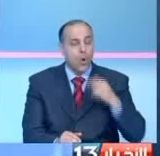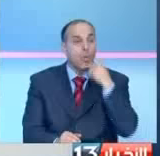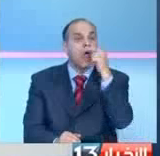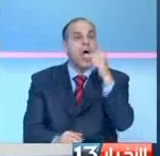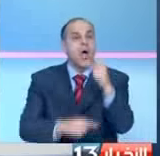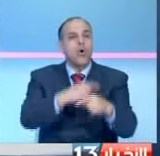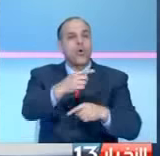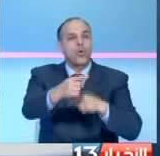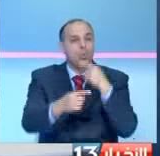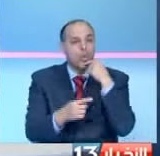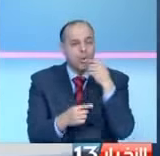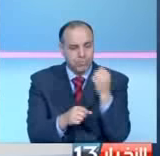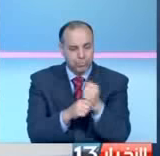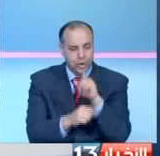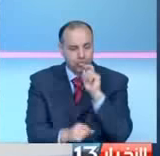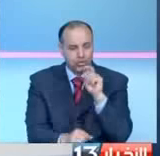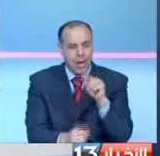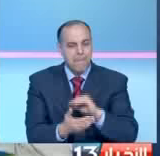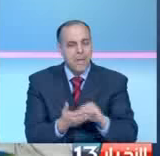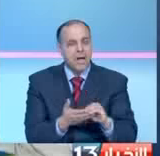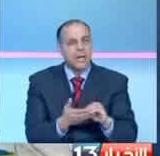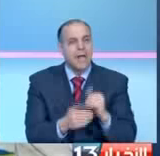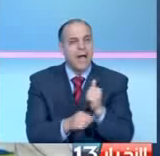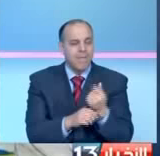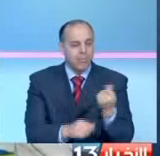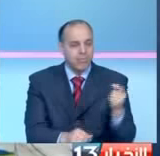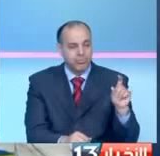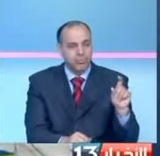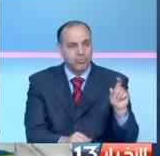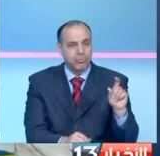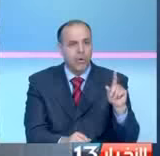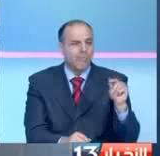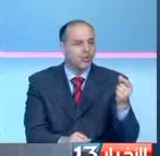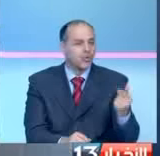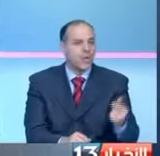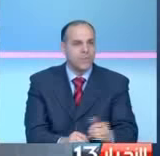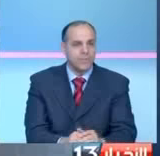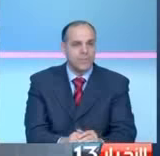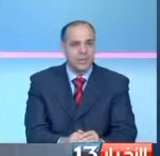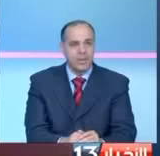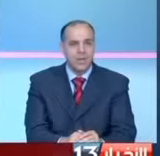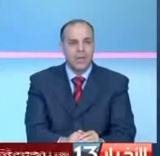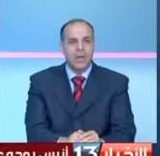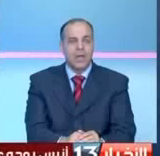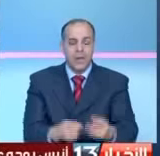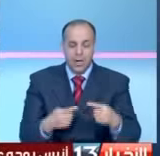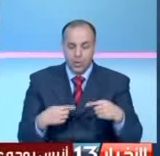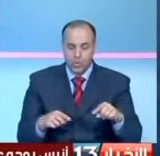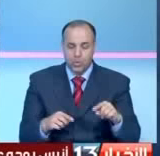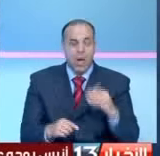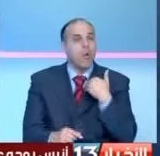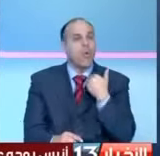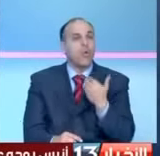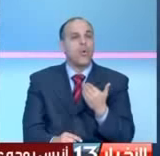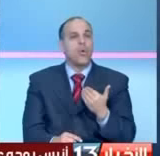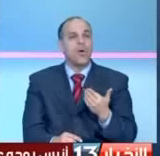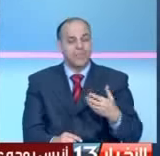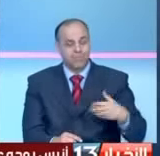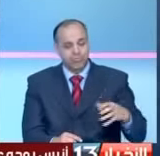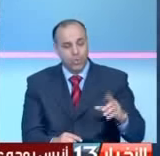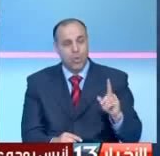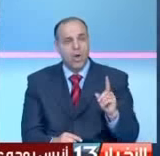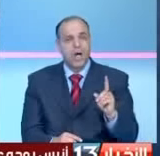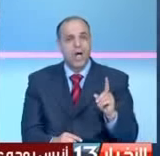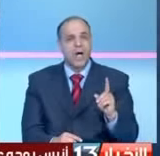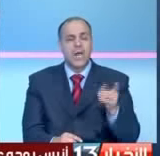خطوة تحسب للمكتب الجامعي في ظل العجز المالي ونقص الموارد. بالنسبة لنا احنا سيل ورشة دون السونس و البيتونغ عنده